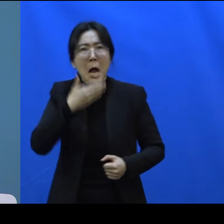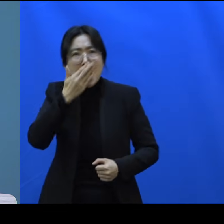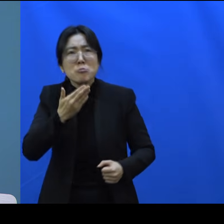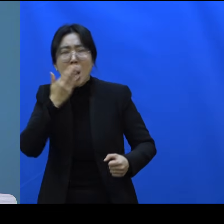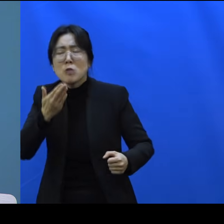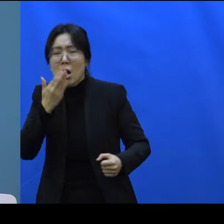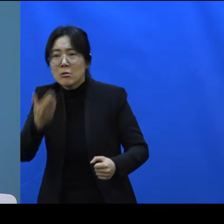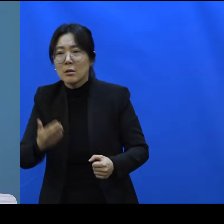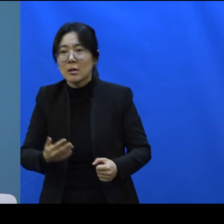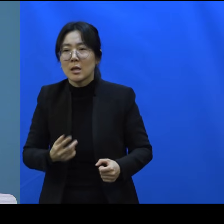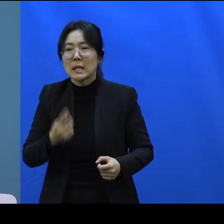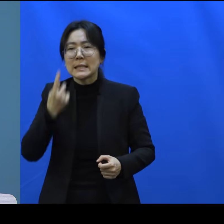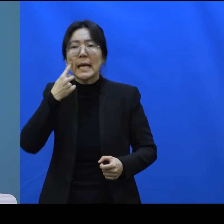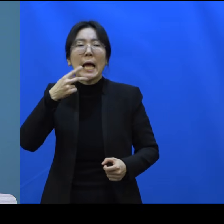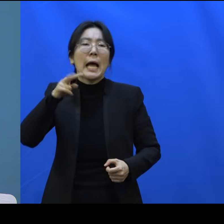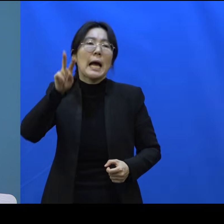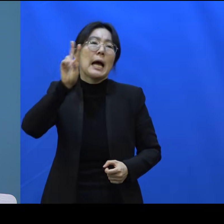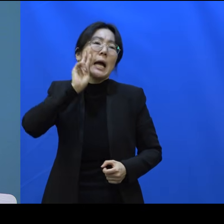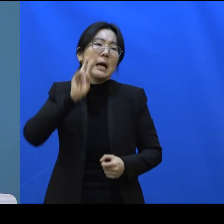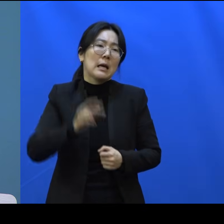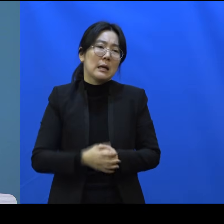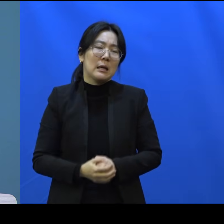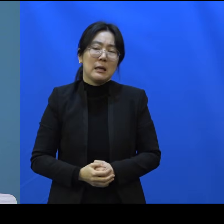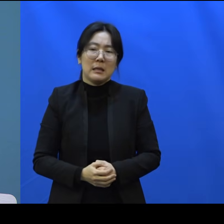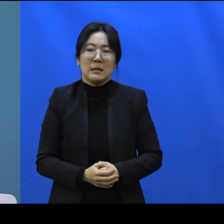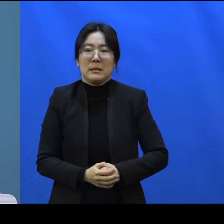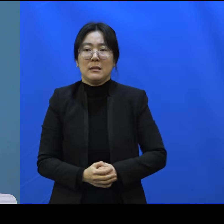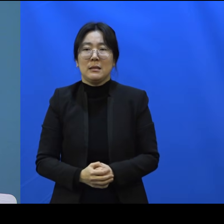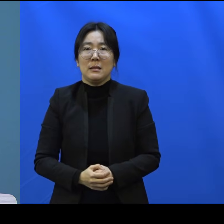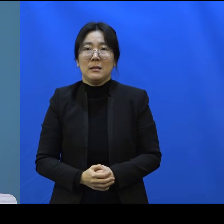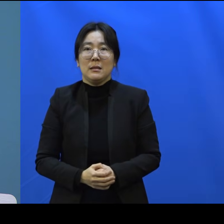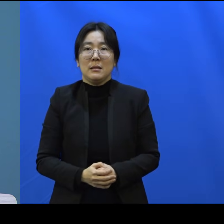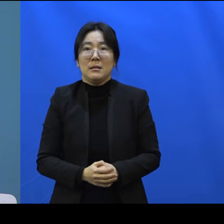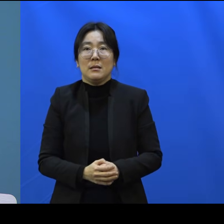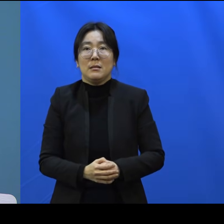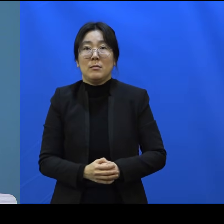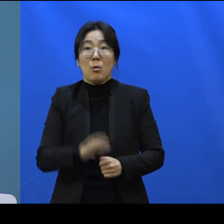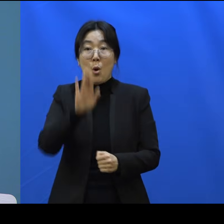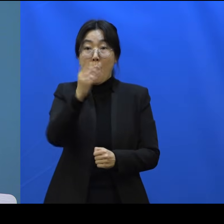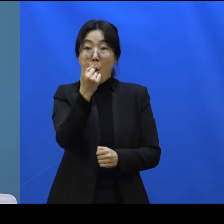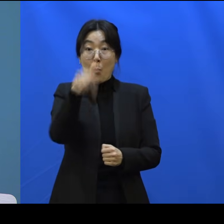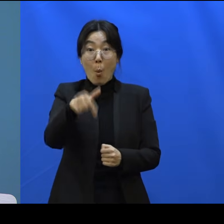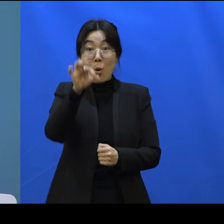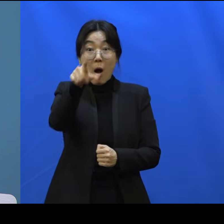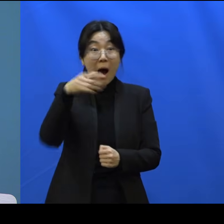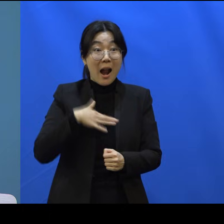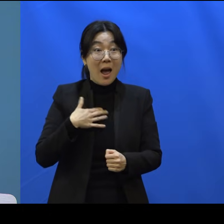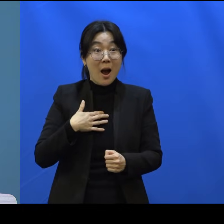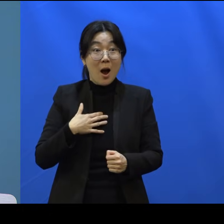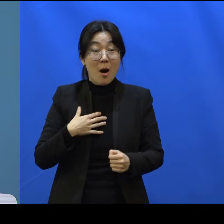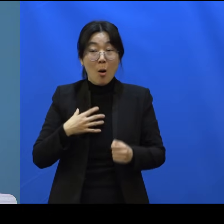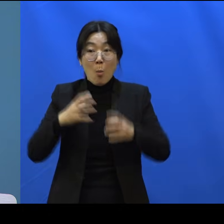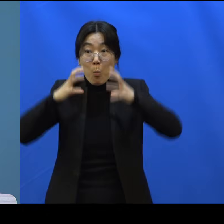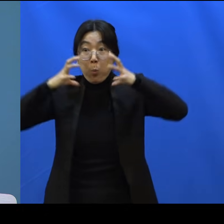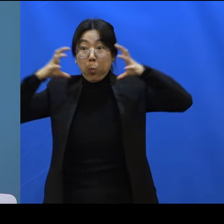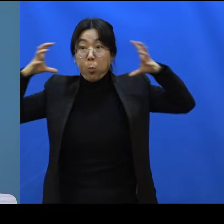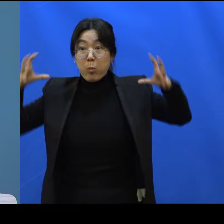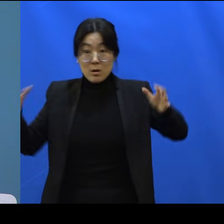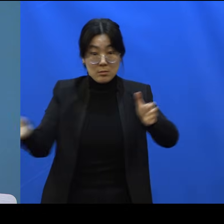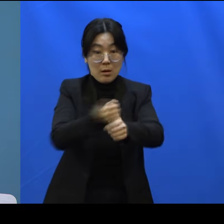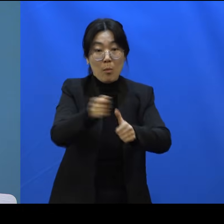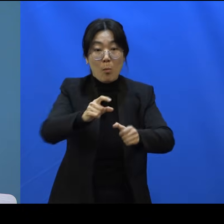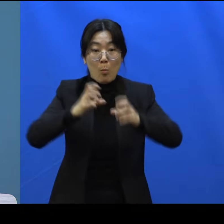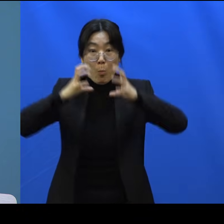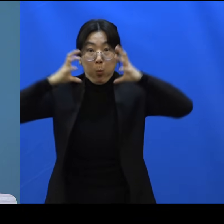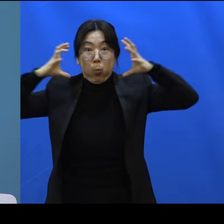그게 뭐예요? 끊임없이 이런 보고 있죠. 보고는 잡으면 배를 이렇게 부풀려요. 막 허세죠. 허세. 그죠? 보고